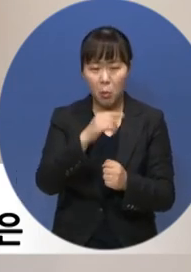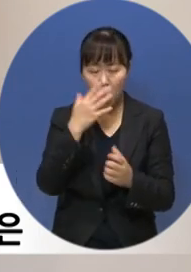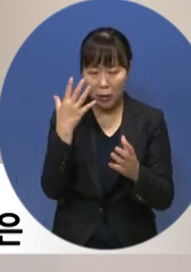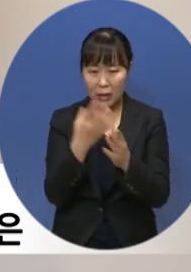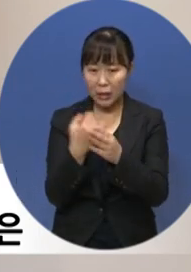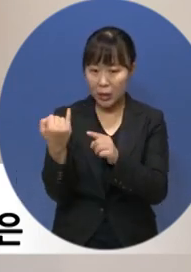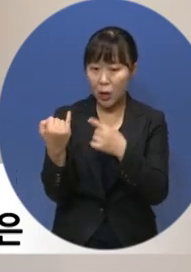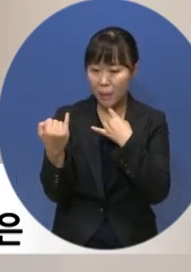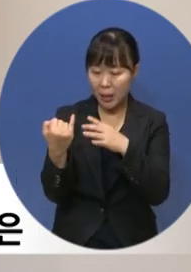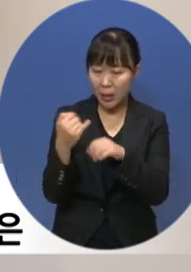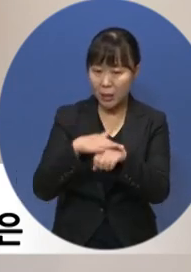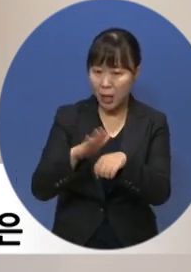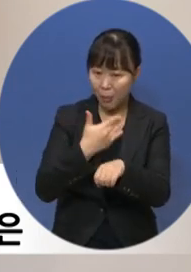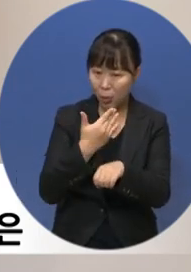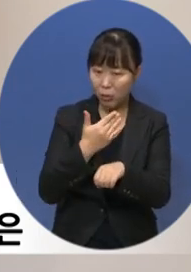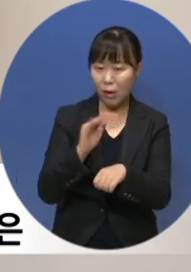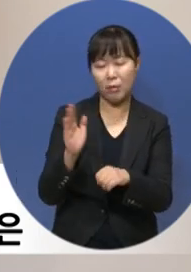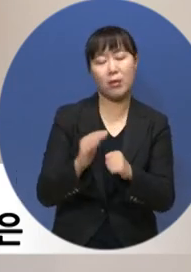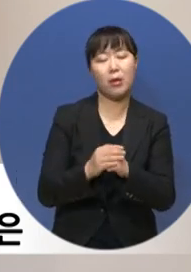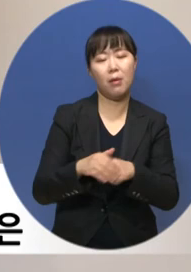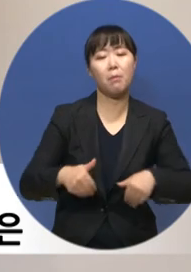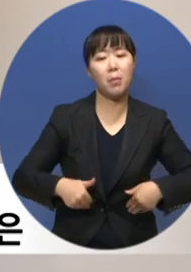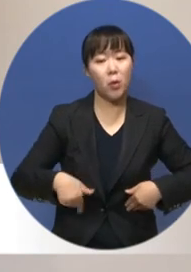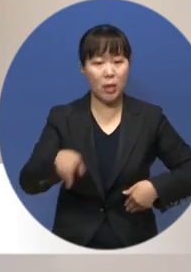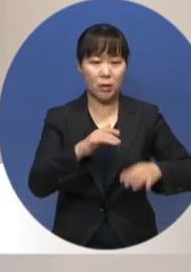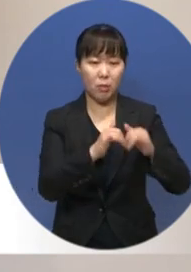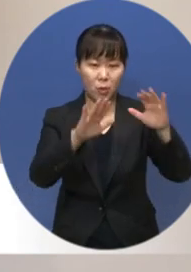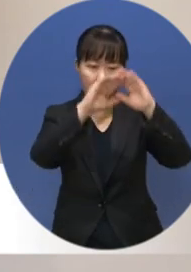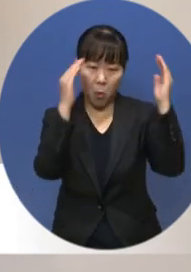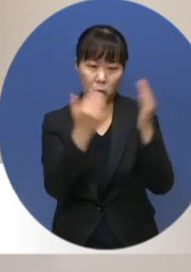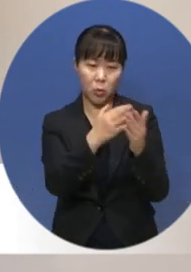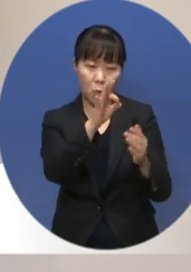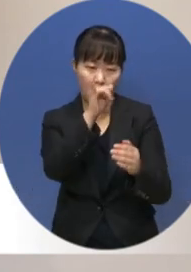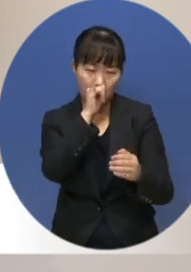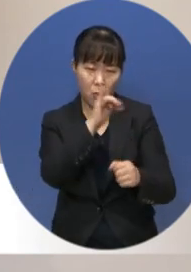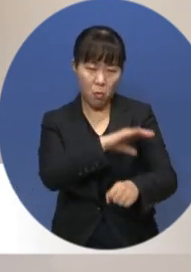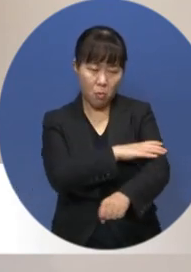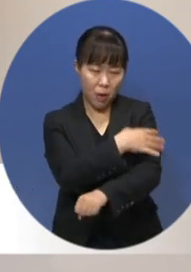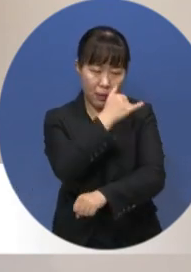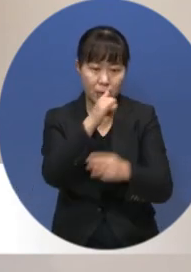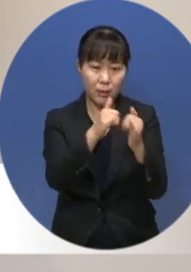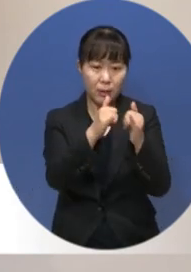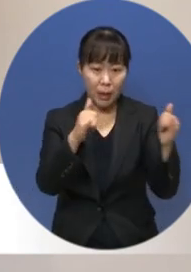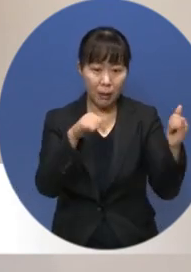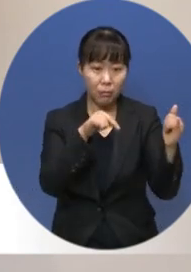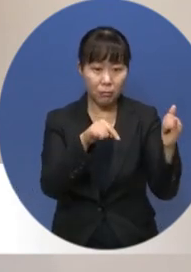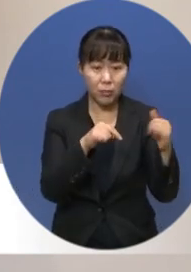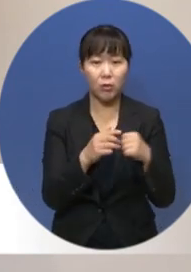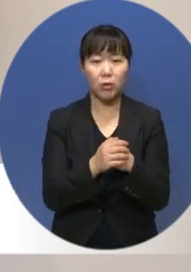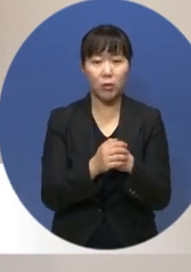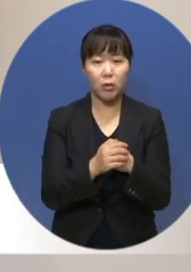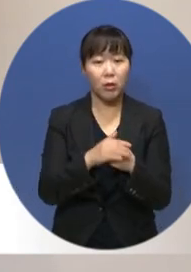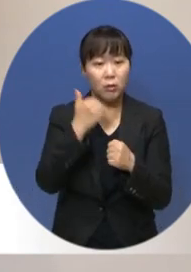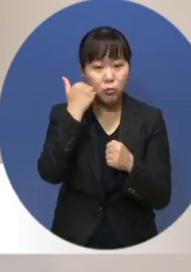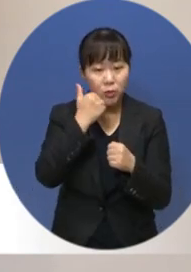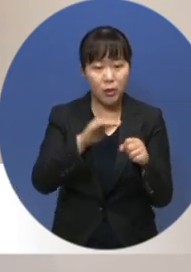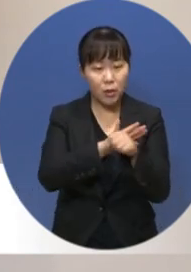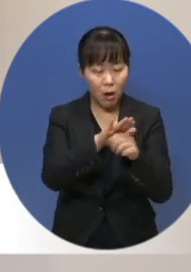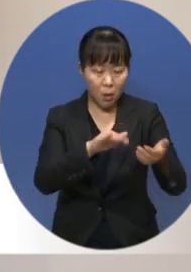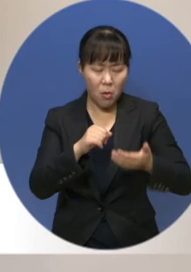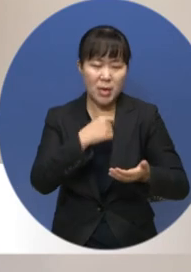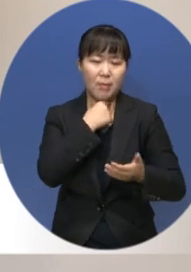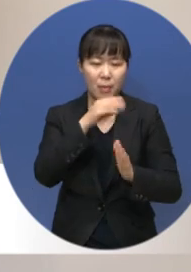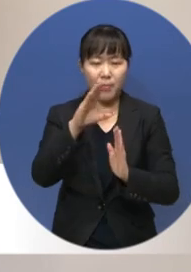이 여인만의 잘못일까요? 필요로 하는 사람들은 모두 돈 있고 권력 있는 사람들이었습니다. 누군가의 사랑을